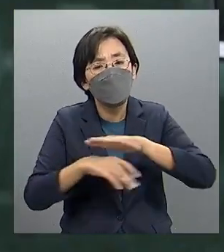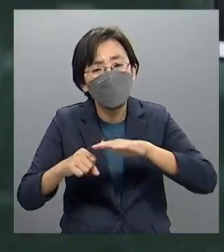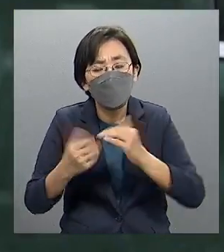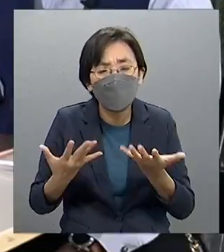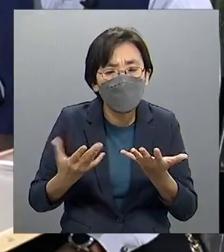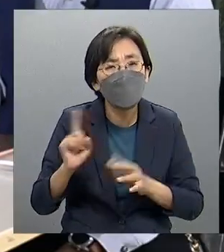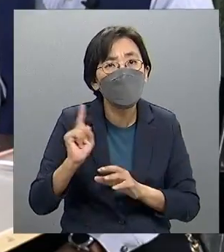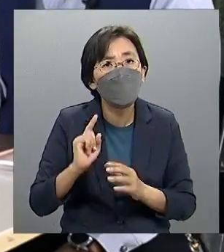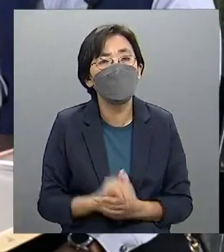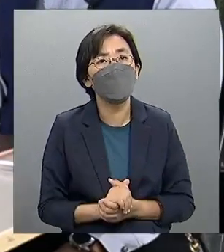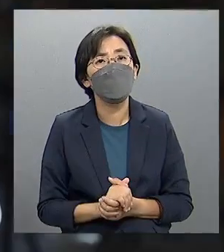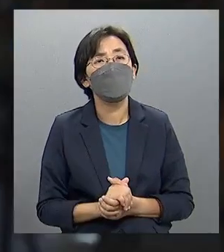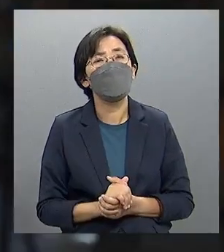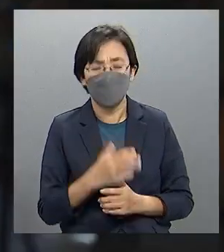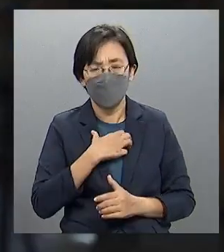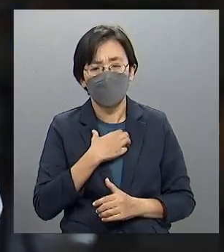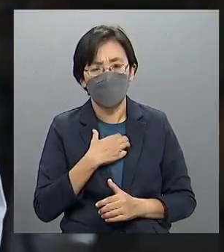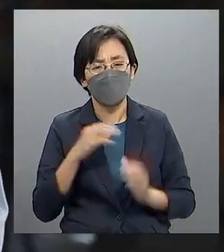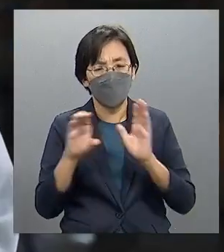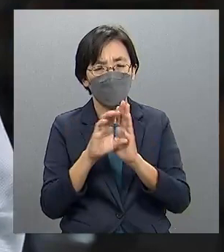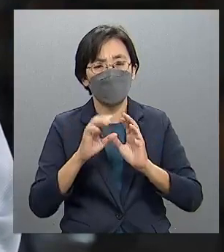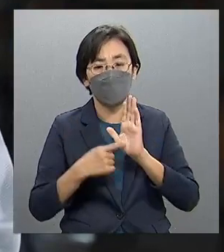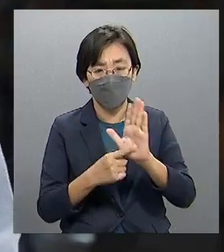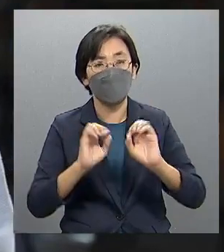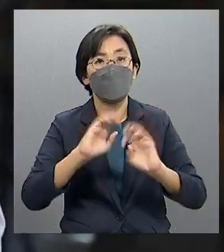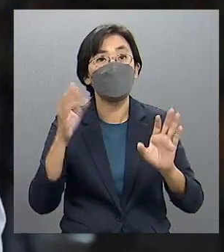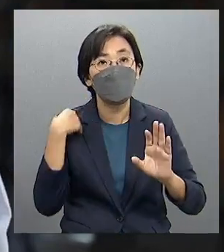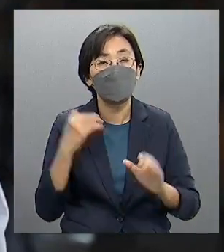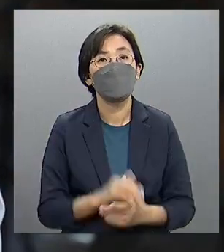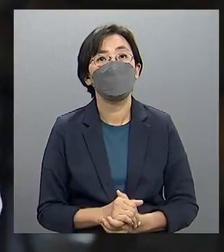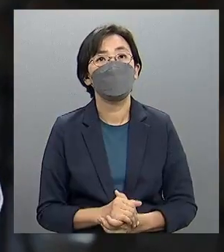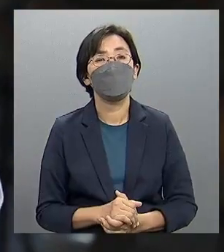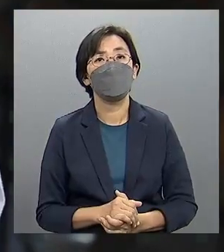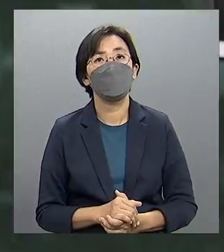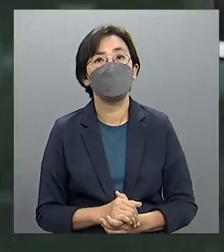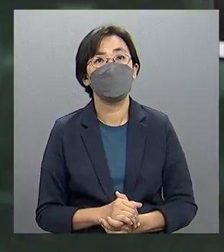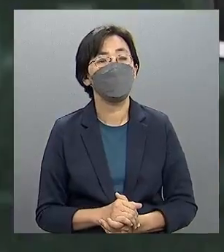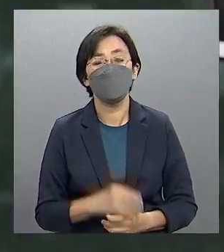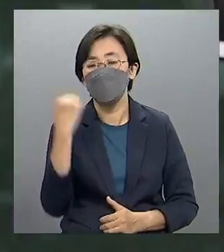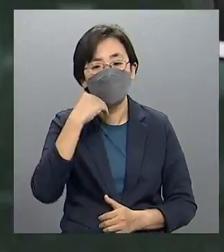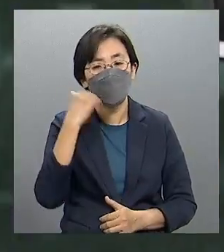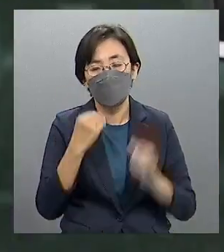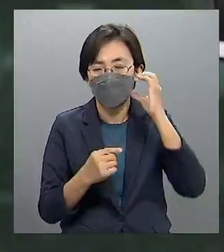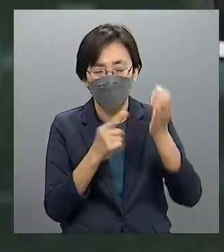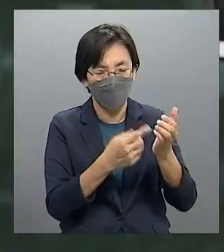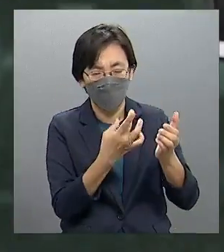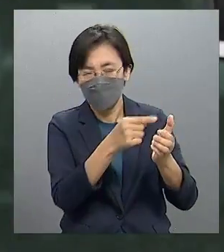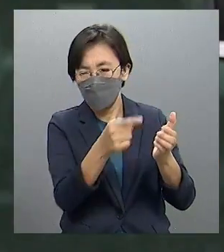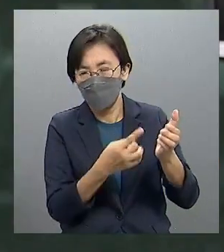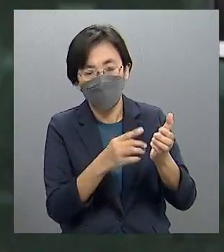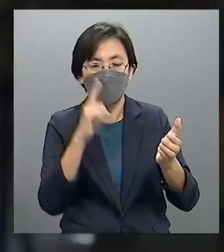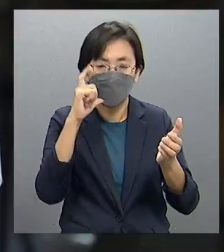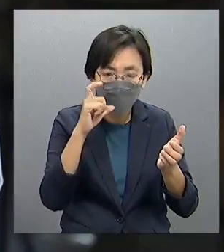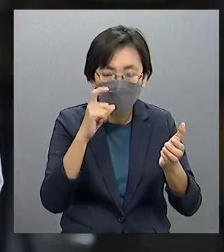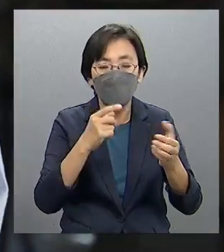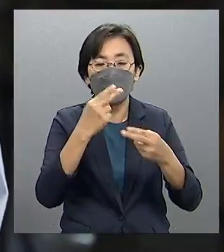อนไหมเผื่อคุณผู้ชมจะได้นึกภาพตามไปด้วย เข้าถึงอะไรได้บ้างเข้าถึงทุกอย่างที่มีอยู่ในโทรศัพท์จบ คือไม่ว่าในโทรศัพท์เรามีอะ